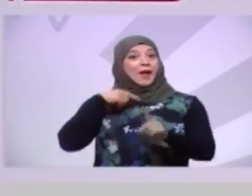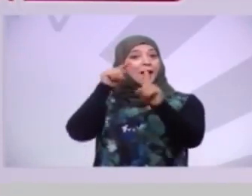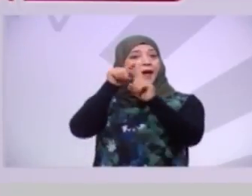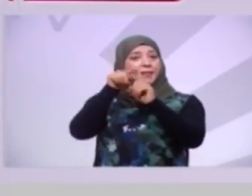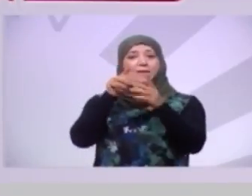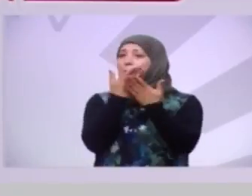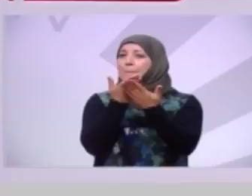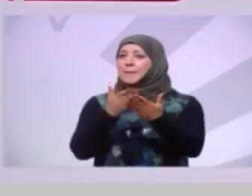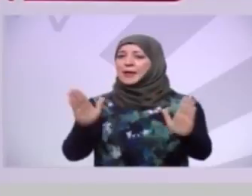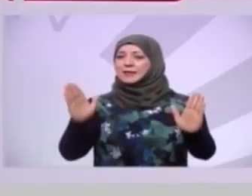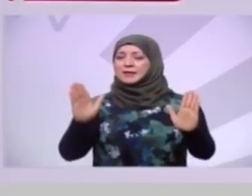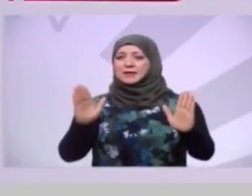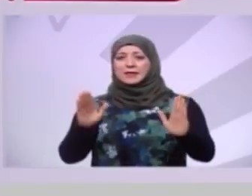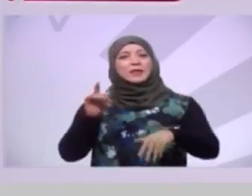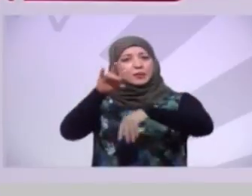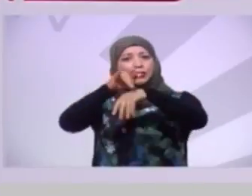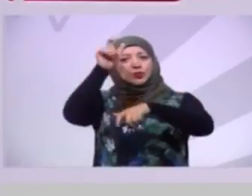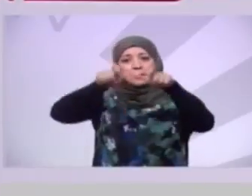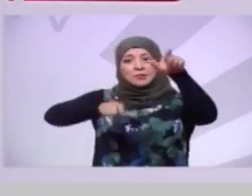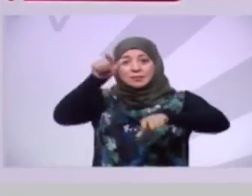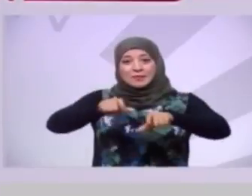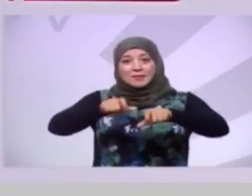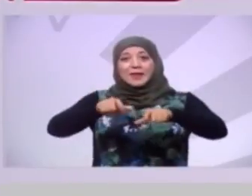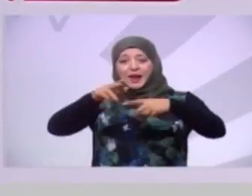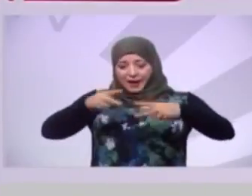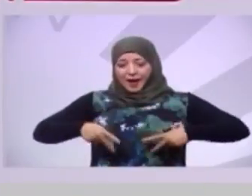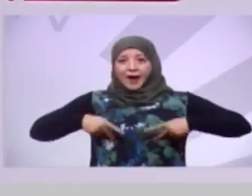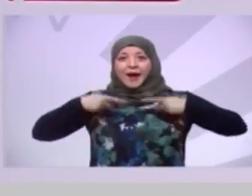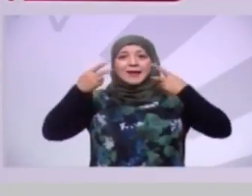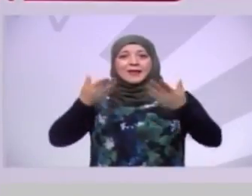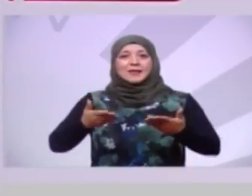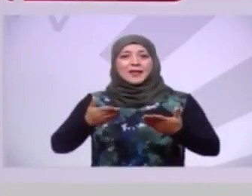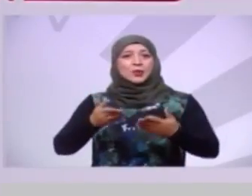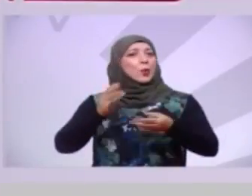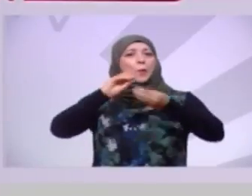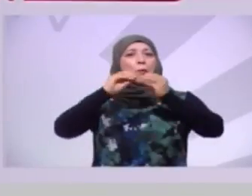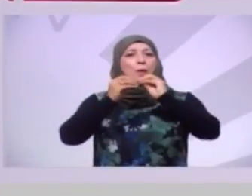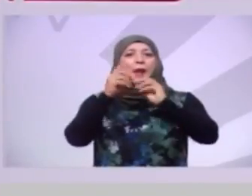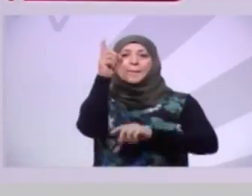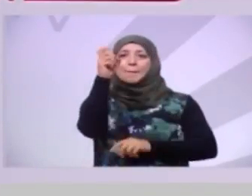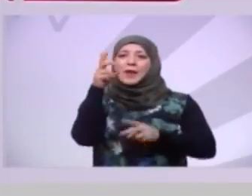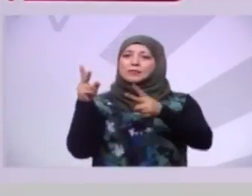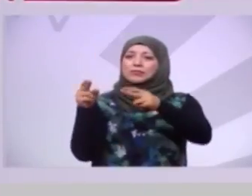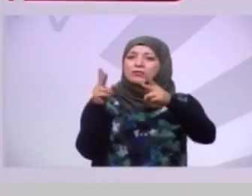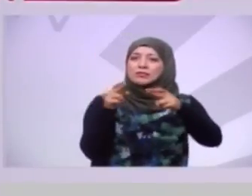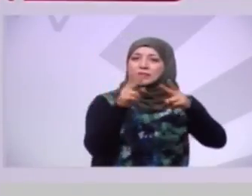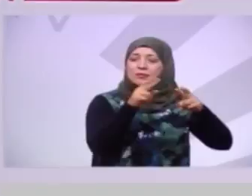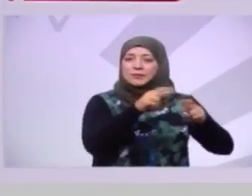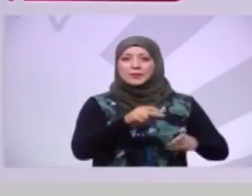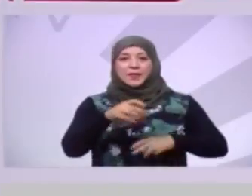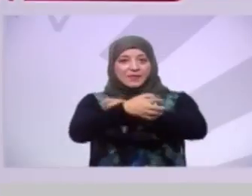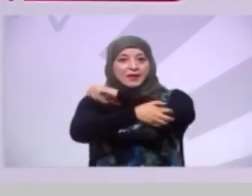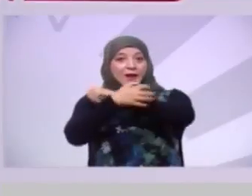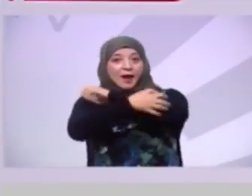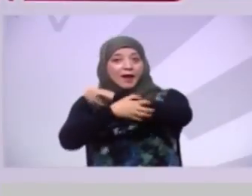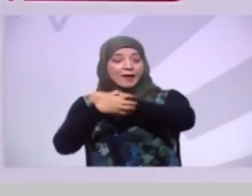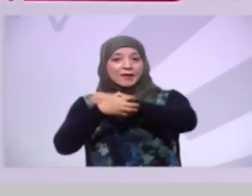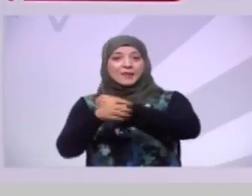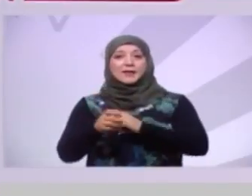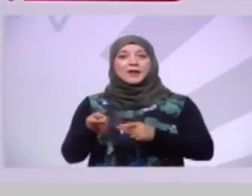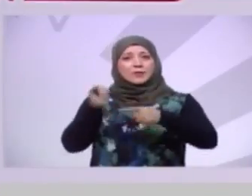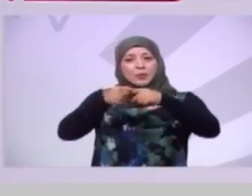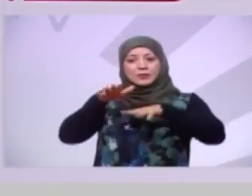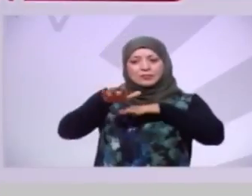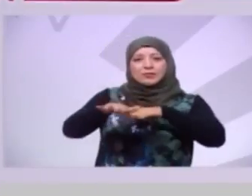بسيطه جدا المواطن عن قرب اه ضيفنا هي قطاع المياه بشكل متكرر تاريخنا هي الاكتضاض